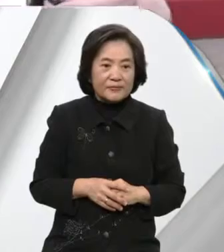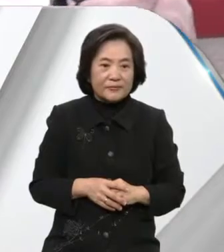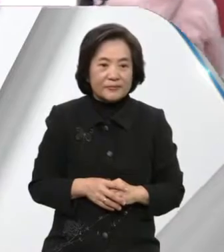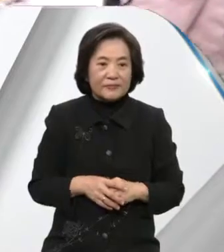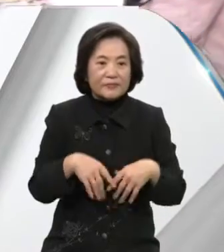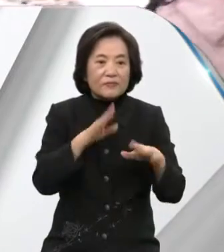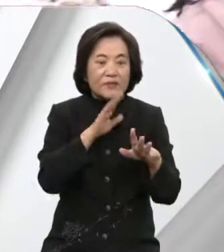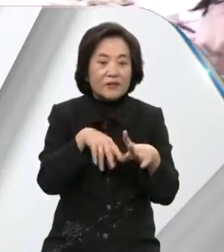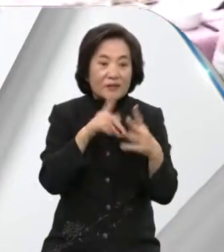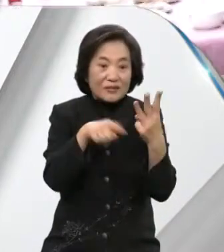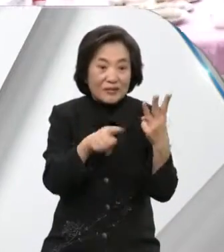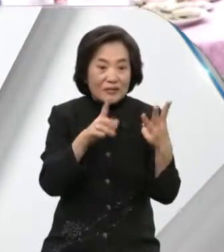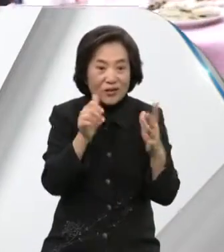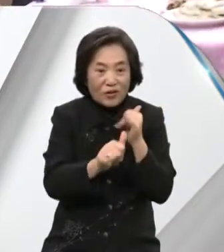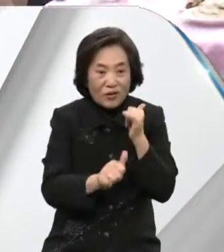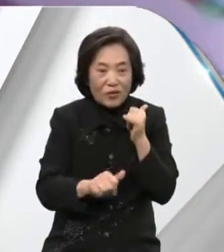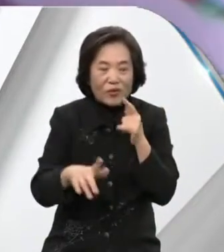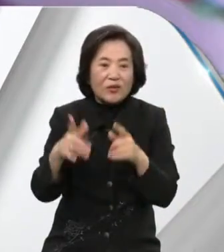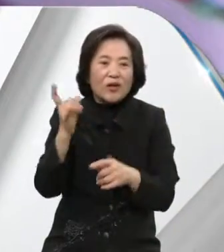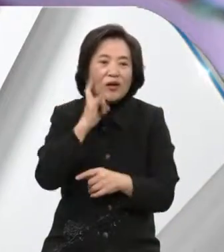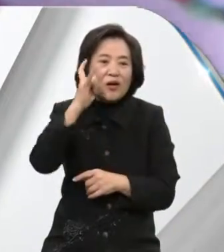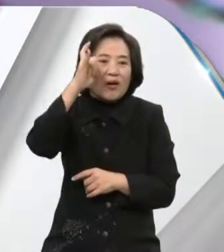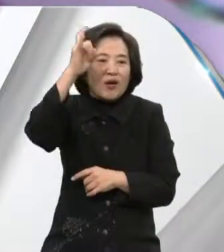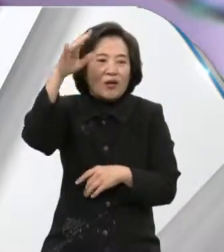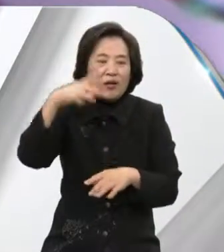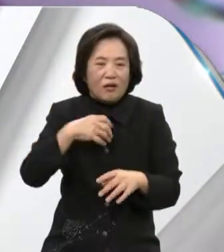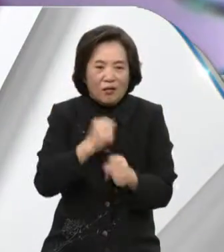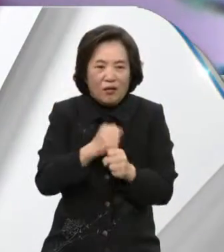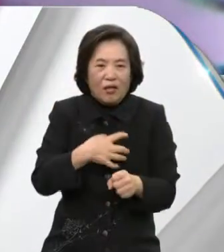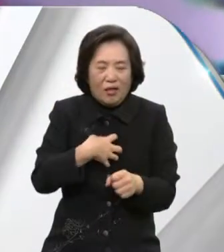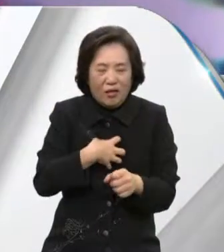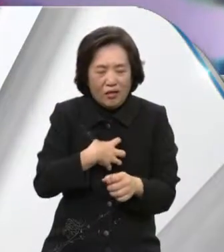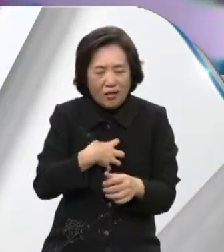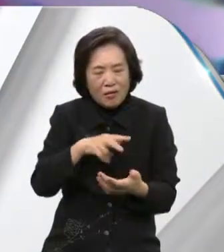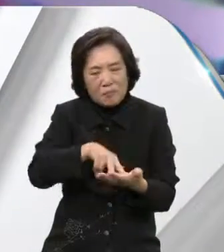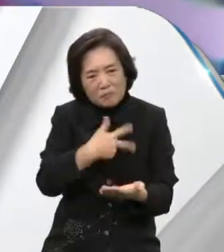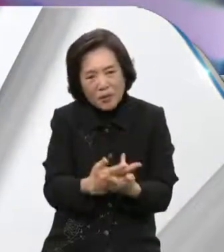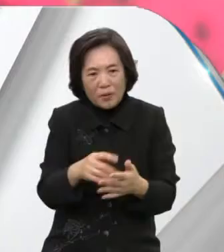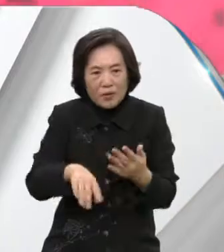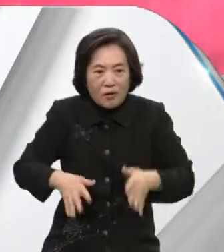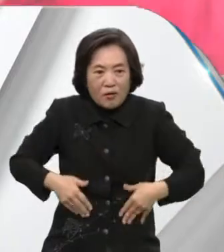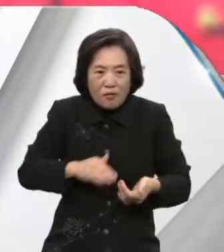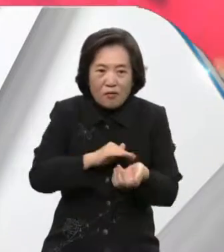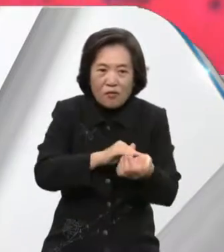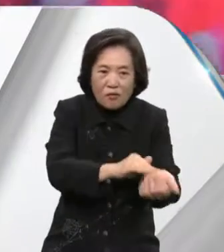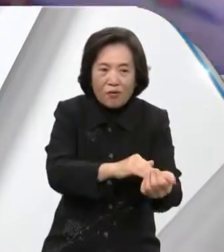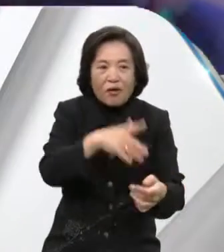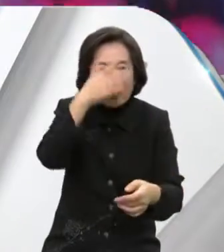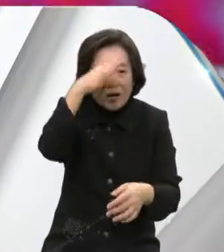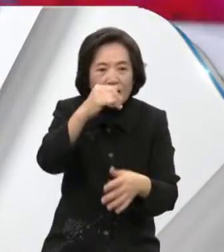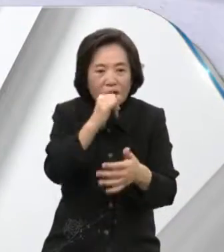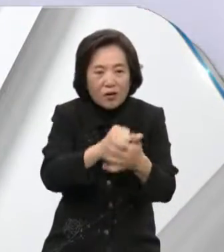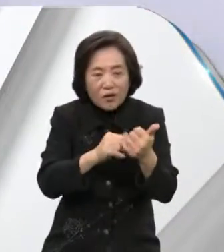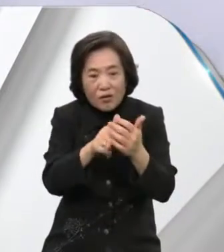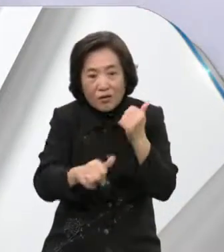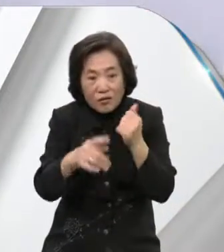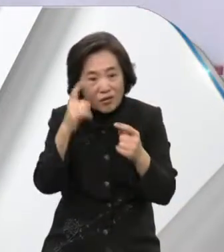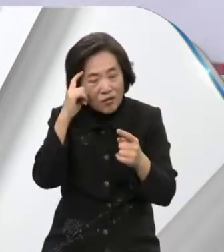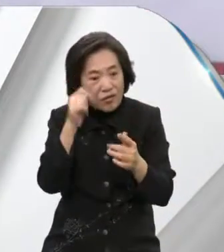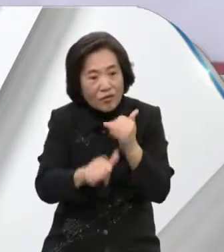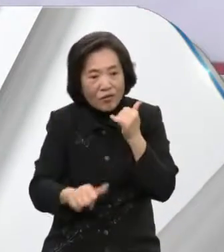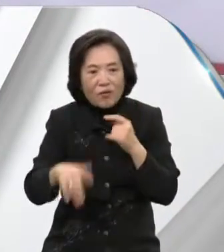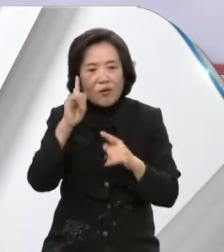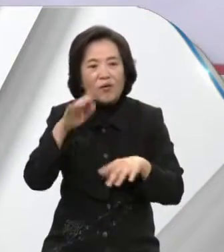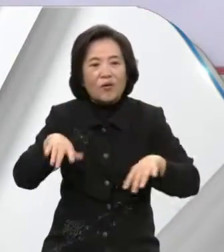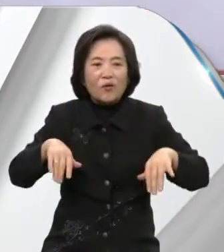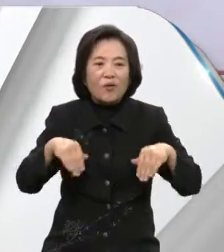由三妹孙女的阿春阿伯婆是提过路和网道本人送去医院，后代孙女都过友好。两位